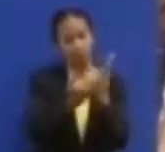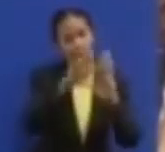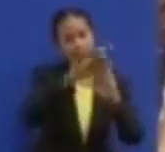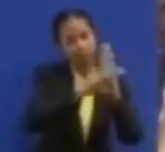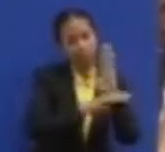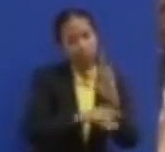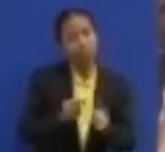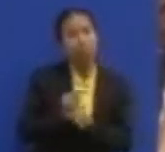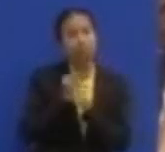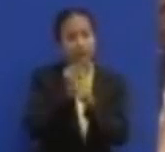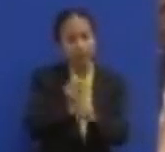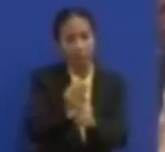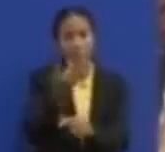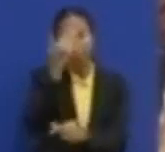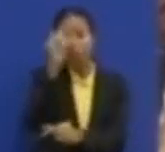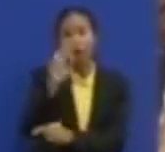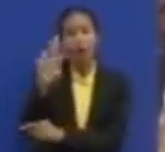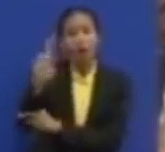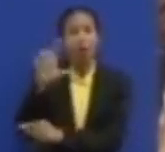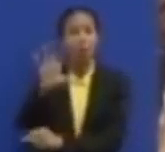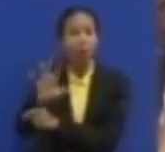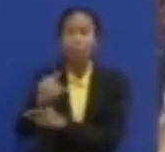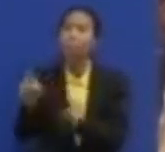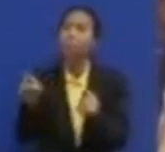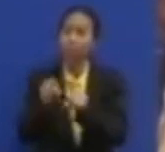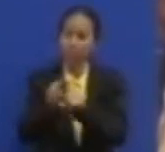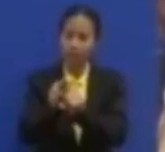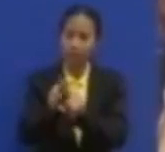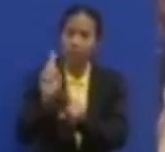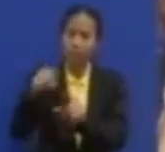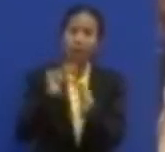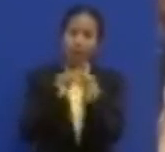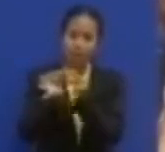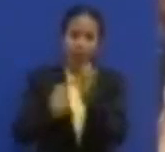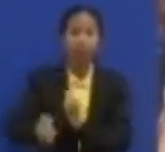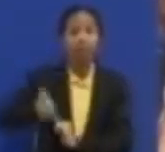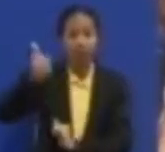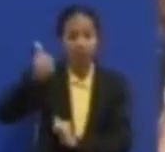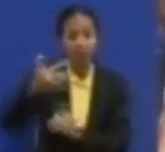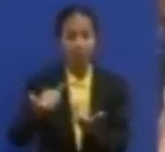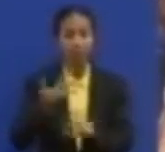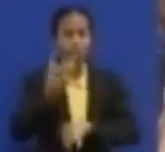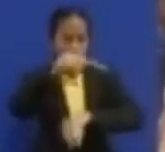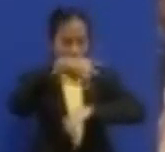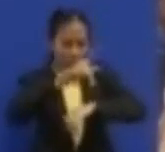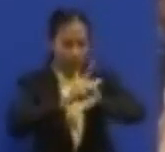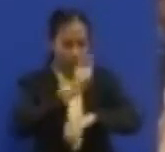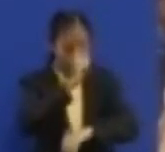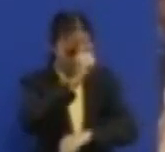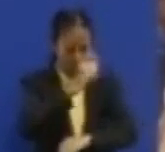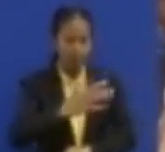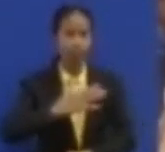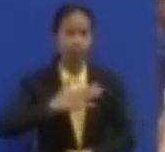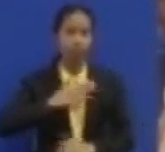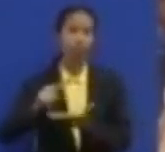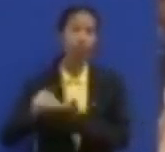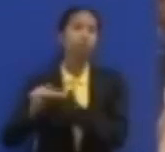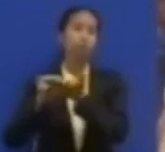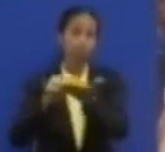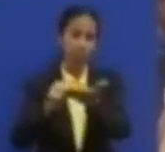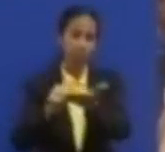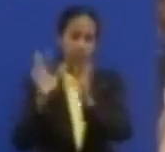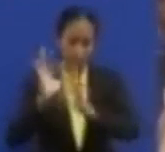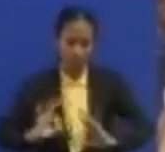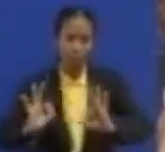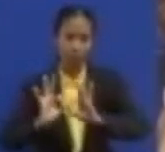ก็ระบุไว้เช่นนี้เช่นเดียวกันครับด้วยความเคารพต่อท่านประธานผมขอเสนอว่าควรจะให้แต่